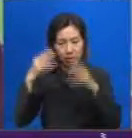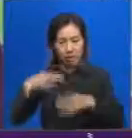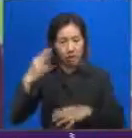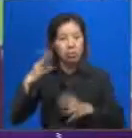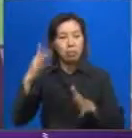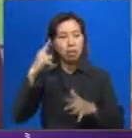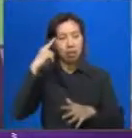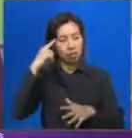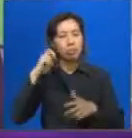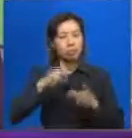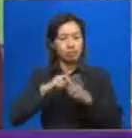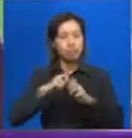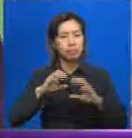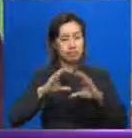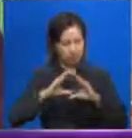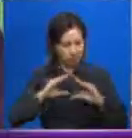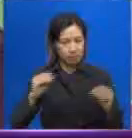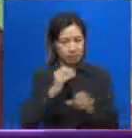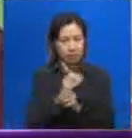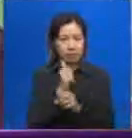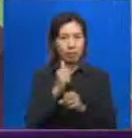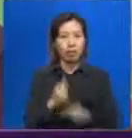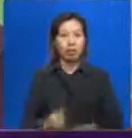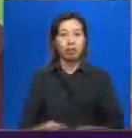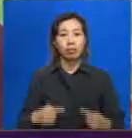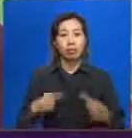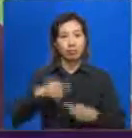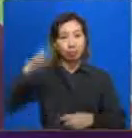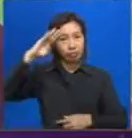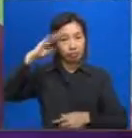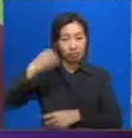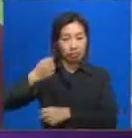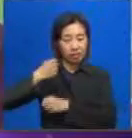นายสุรพงษ์ยังขอบคุณพลเอกประยุทธ์จันทร์โอชาผู้บัญช